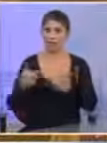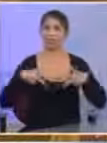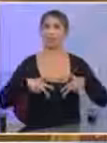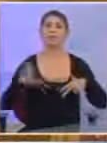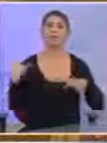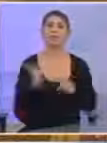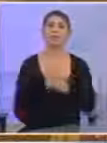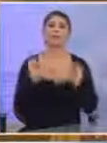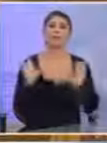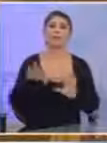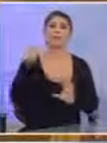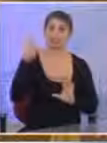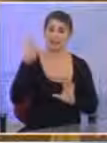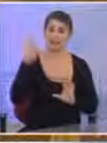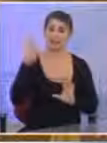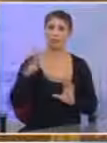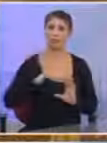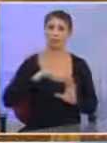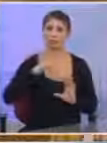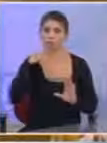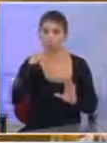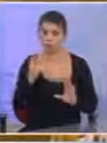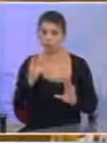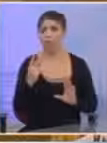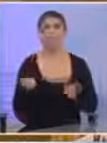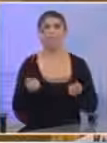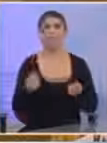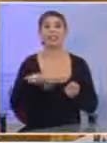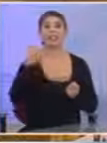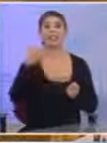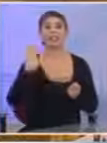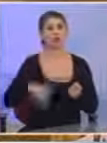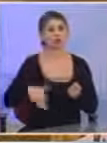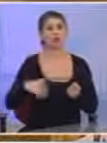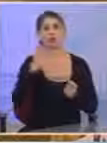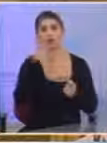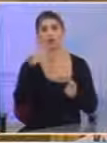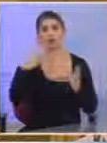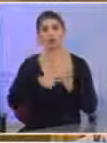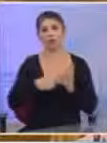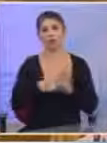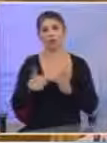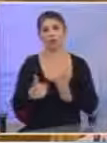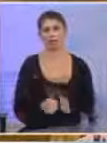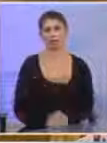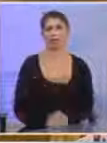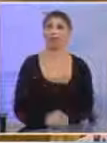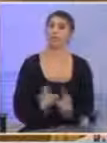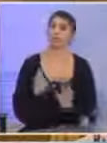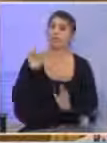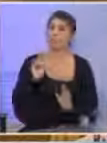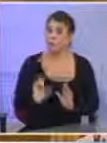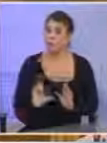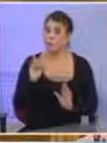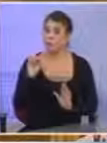δεν πέτυχε καμία εξαίρεση, αναμένουμε να δούμε τι θα εξαιρεθεί τελικά το Φεβρουάριο του 2016. Ή μήπως πρόκειται απλά